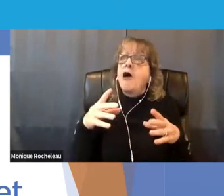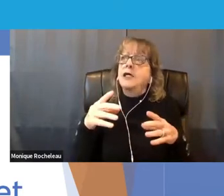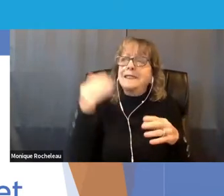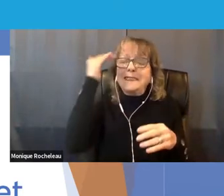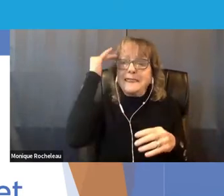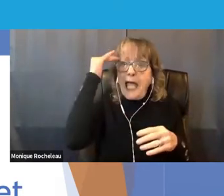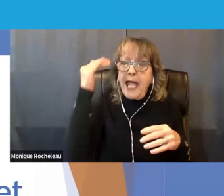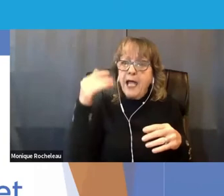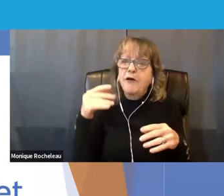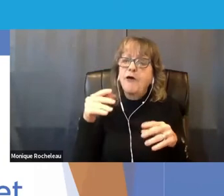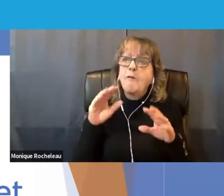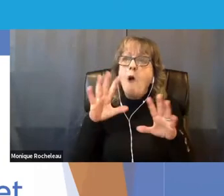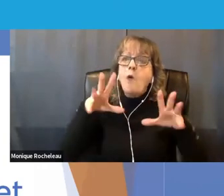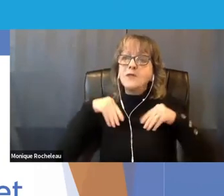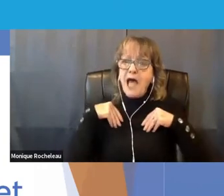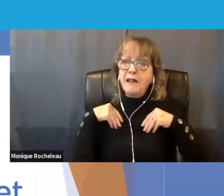arrête.